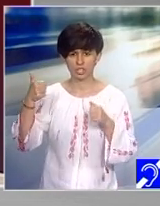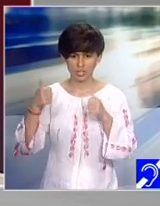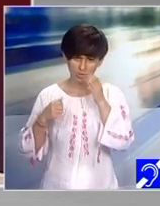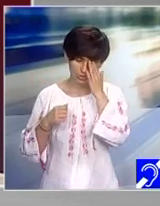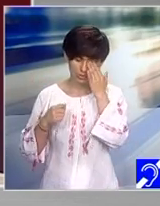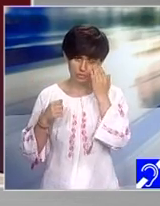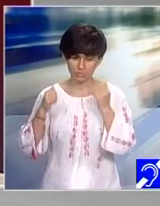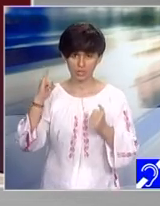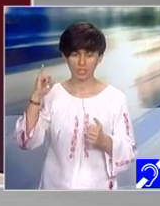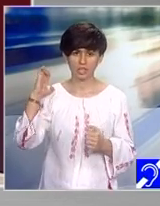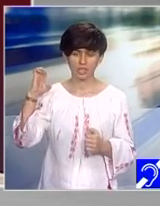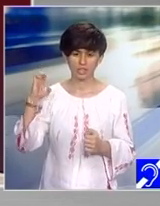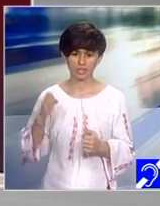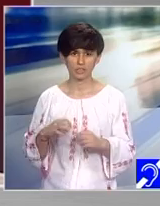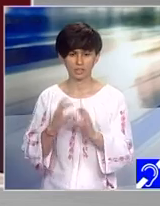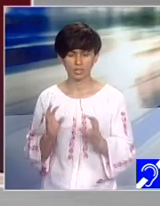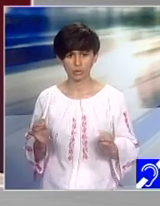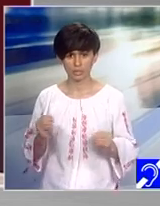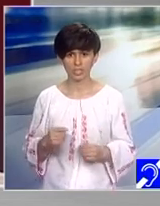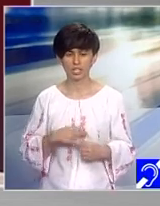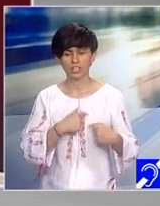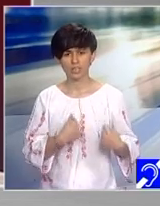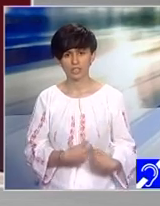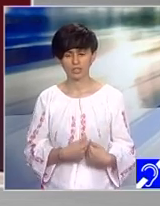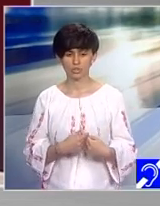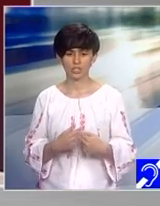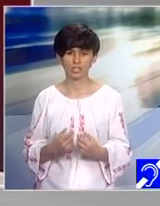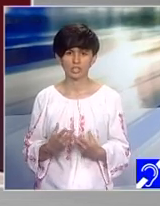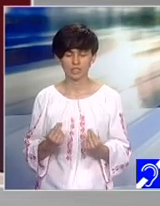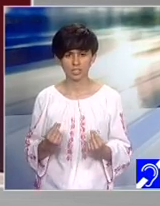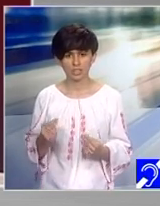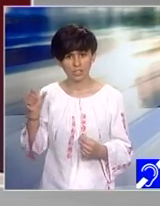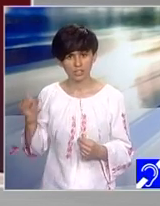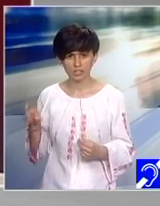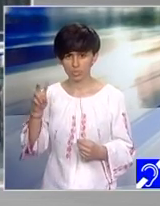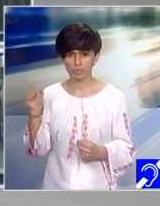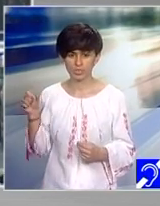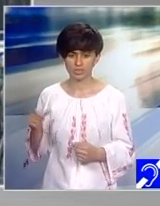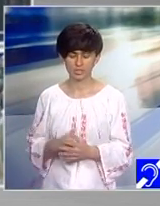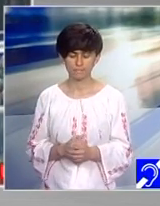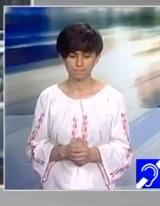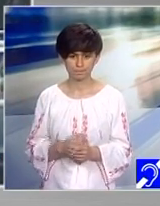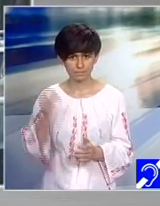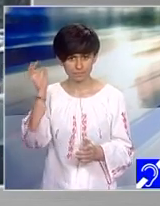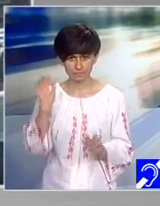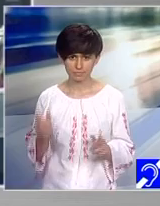15 zone ale țării, donată de Eliza Brătianu și Sabina Cantacuzino.